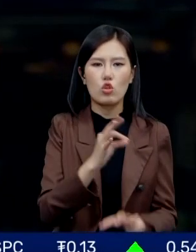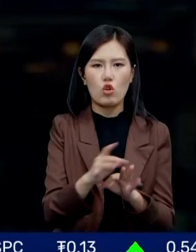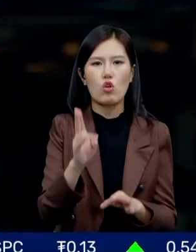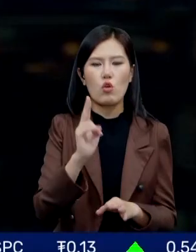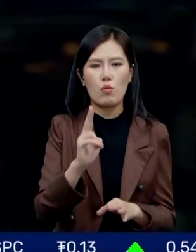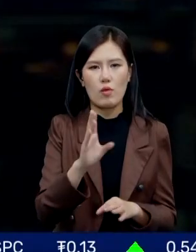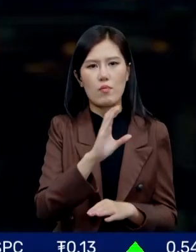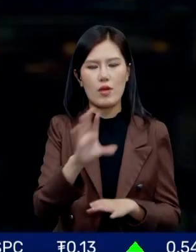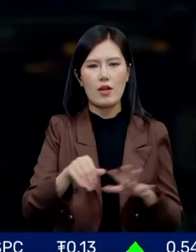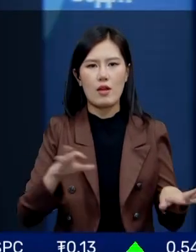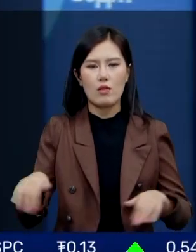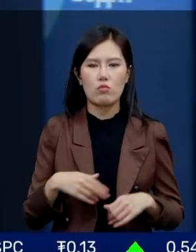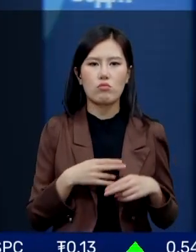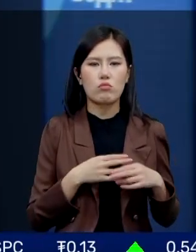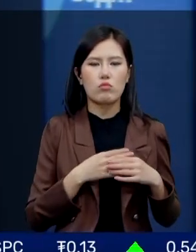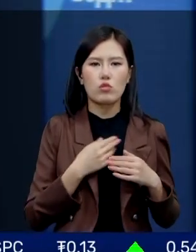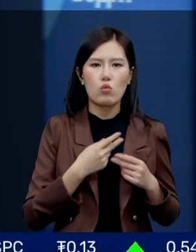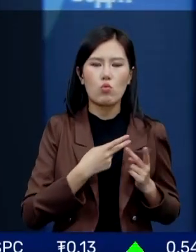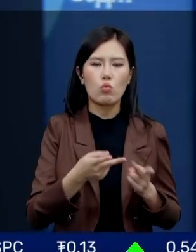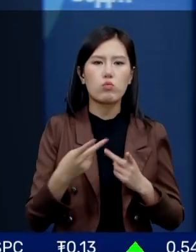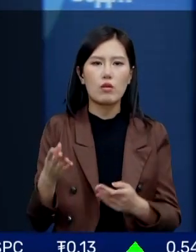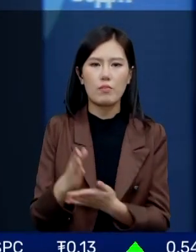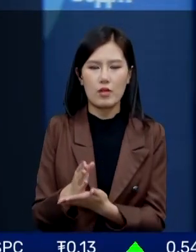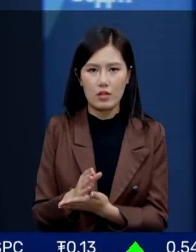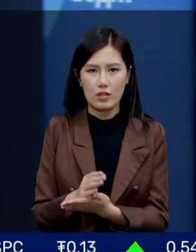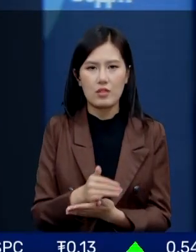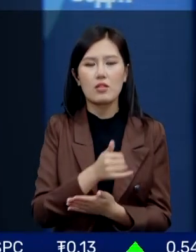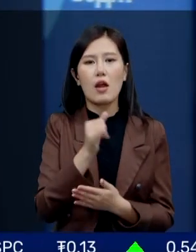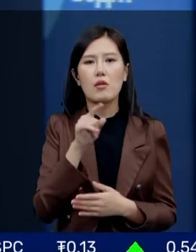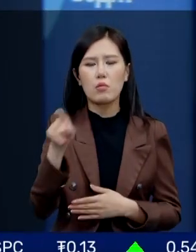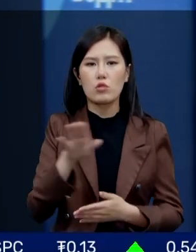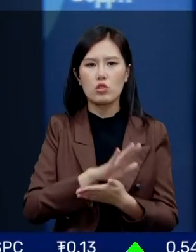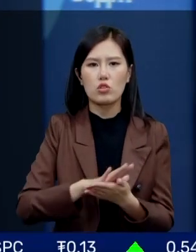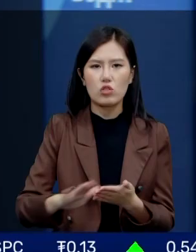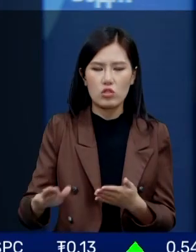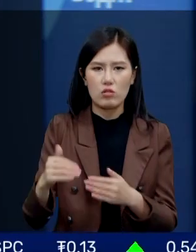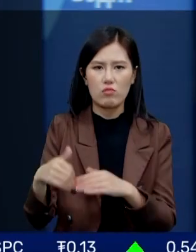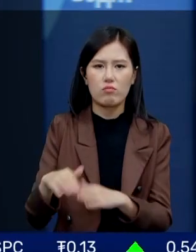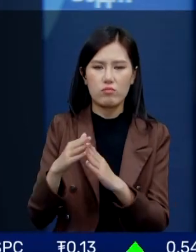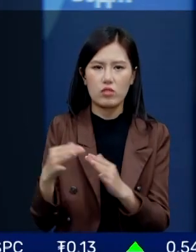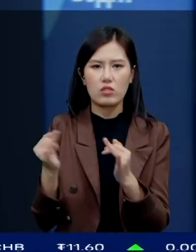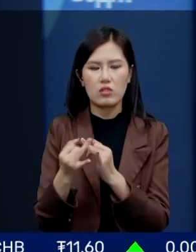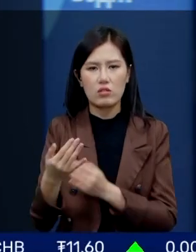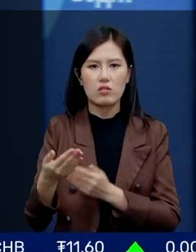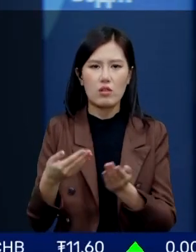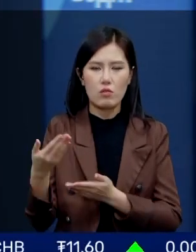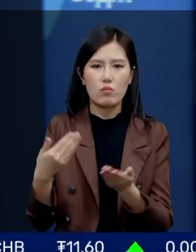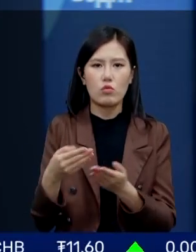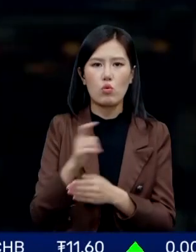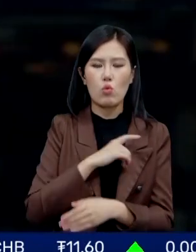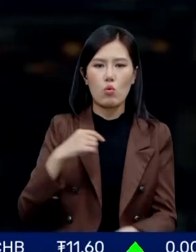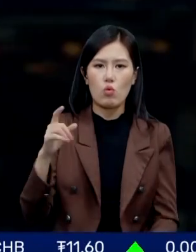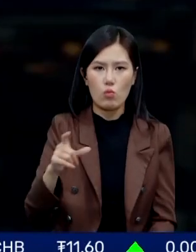аваад хөрсгөө үзүүлээ явж байгаа. Тэр шинээр байгуулагдаж байгаа. Шинээр онлайн цахим хөдөлтөд эргэлж байгаа хувь хүн